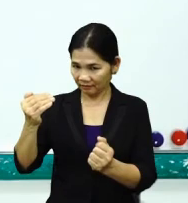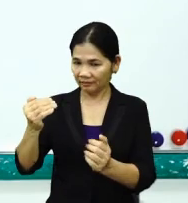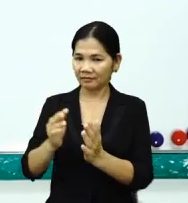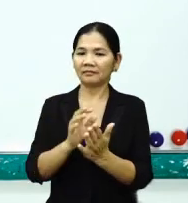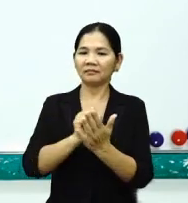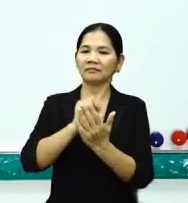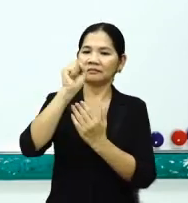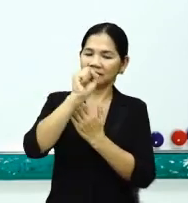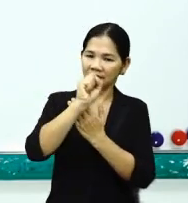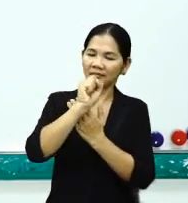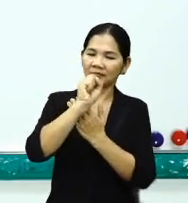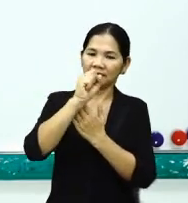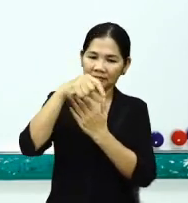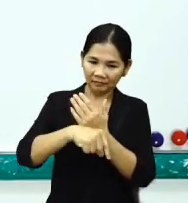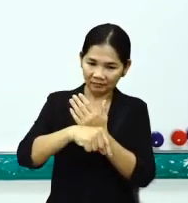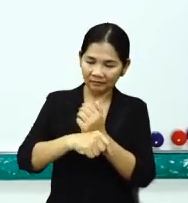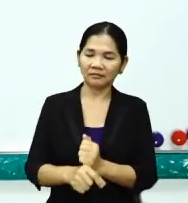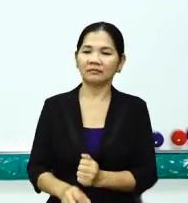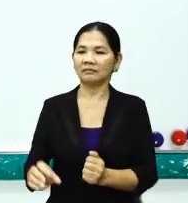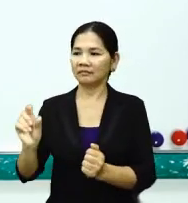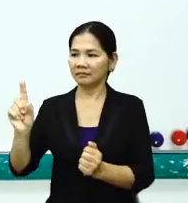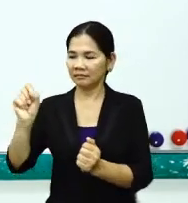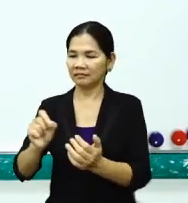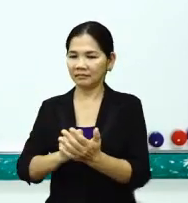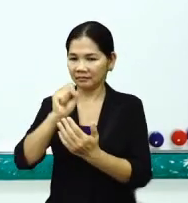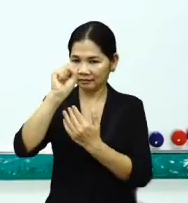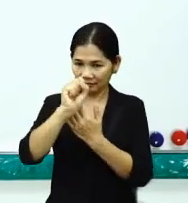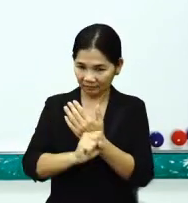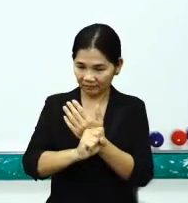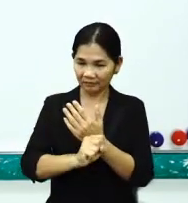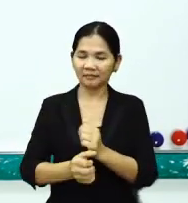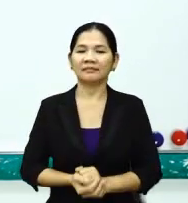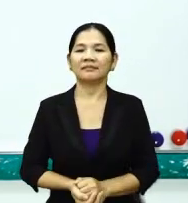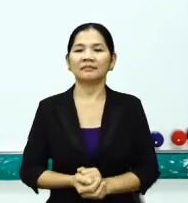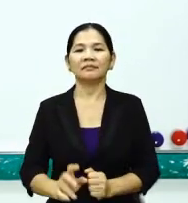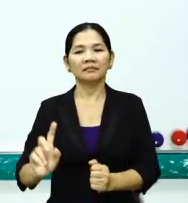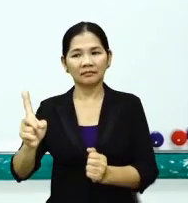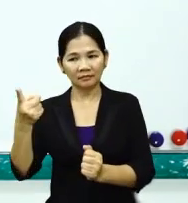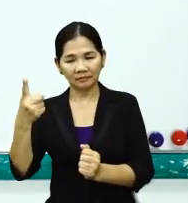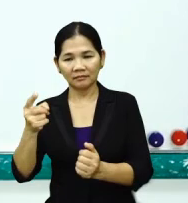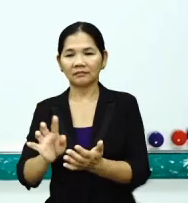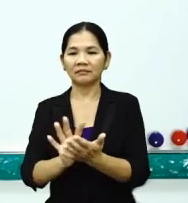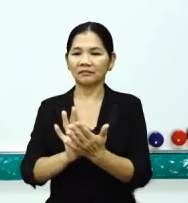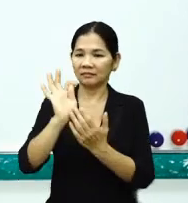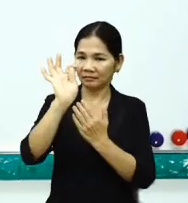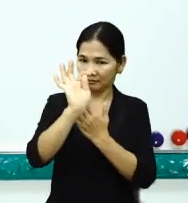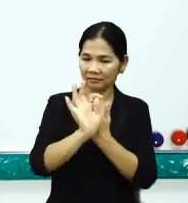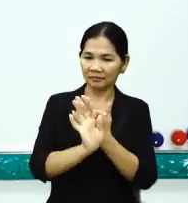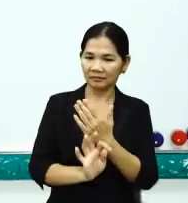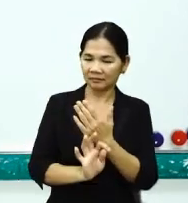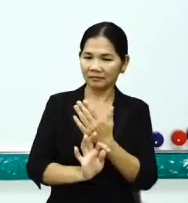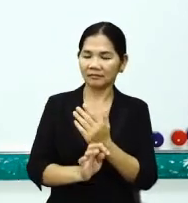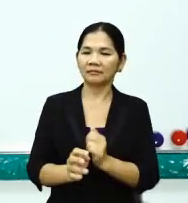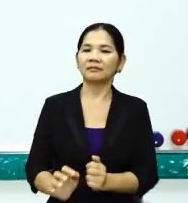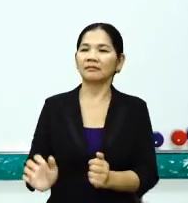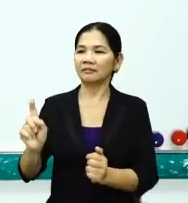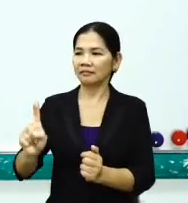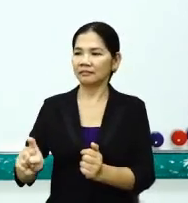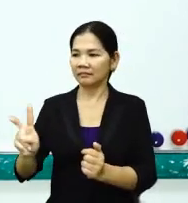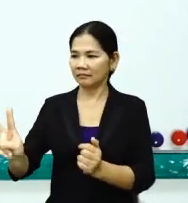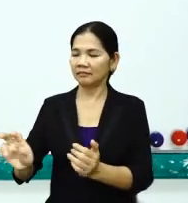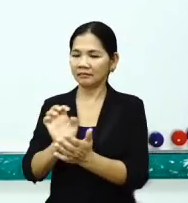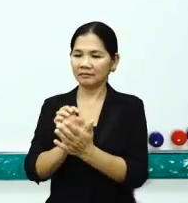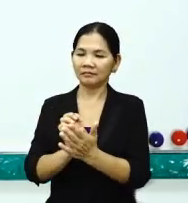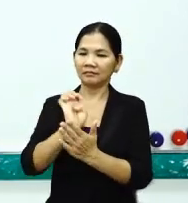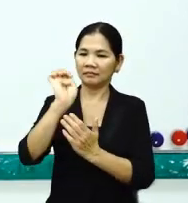buôn khai căn nhà đập tổ là lột rõ đây đập mùi vật chà ca này đập